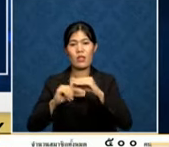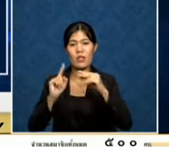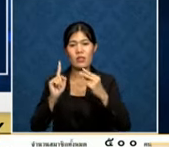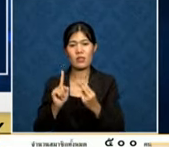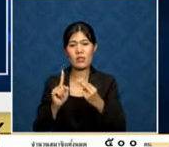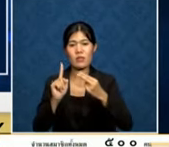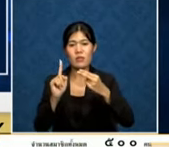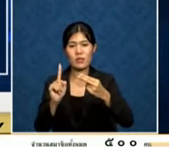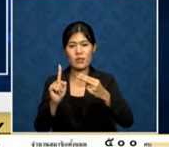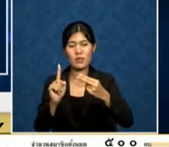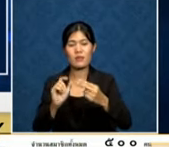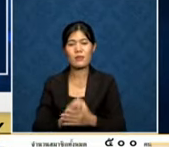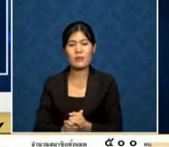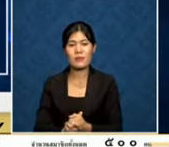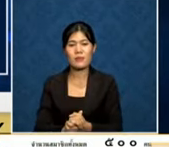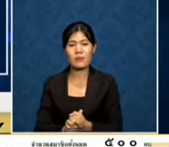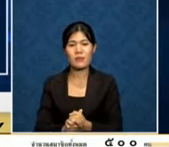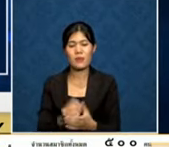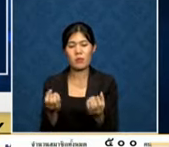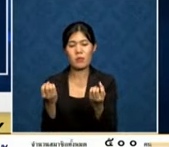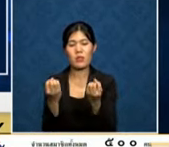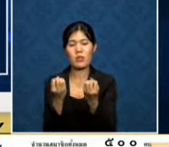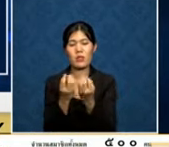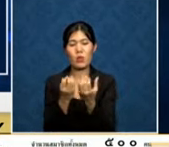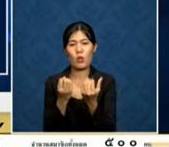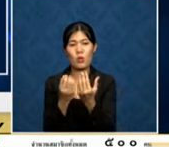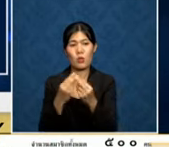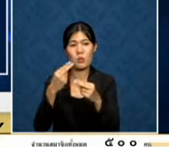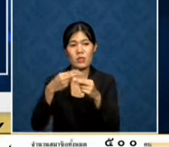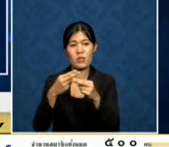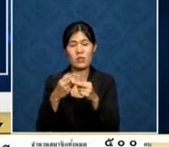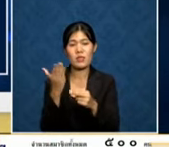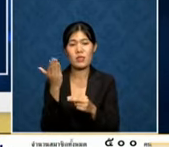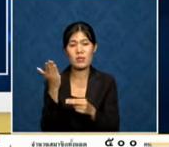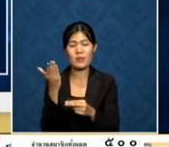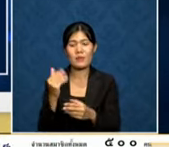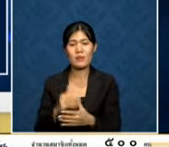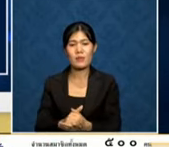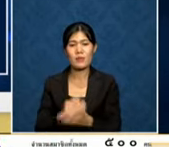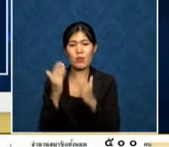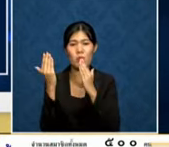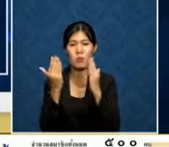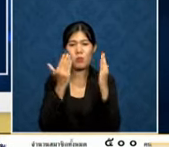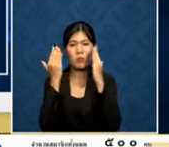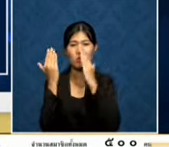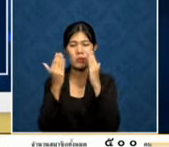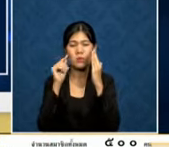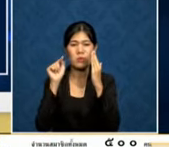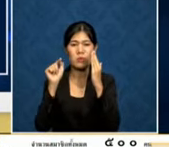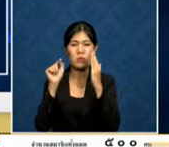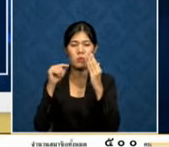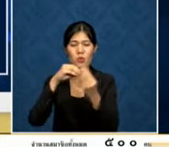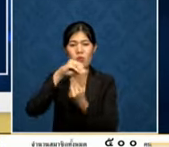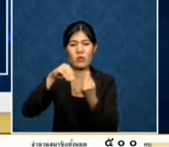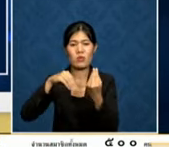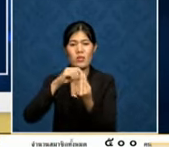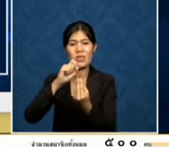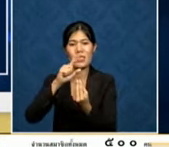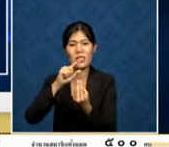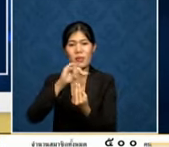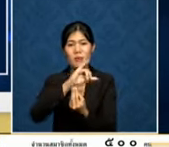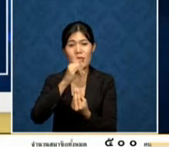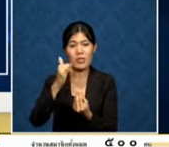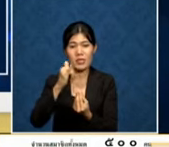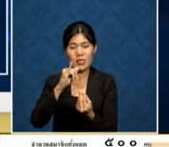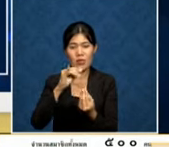หมุนทางเศรษฐกิจผมก็ไม่แน่ใจนะครับว่าจะหมุนไปทางไหนหมุนไปหาเจ้า